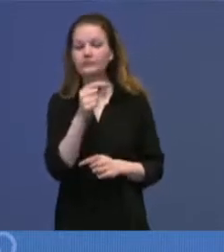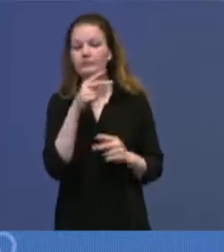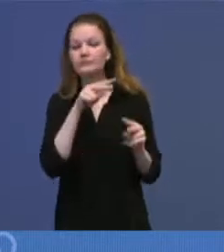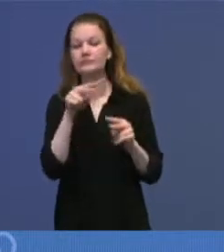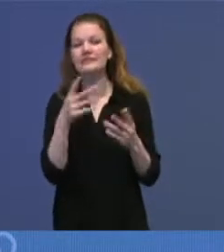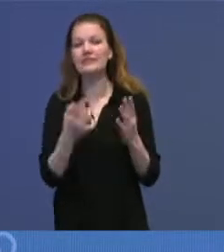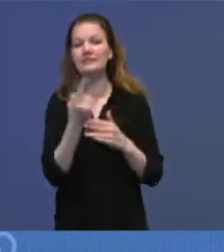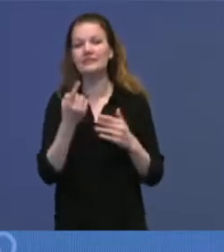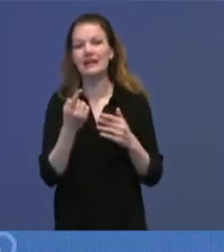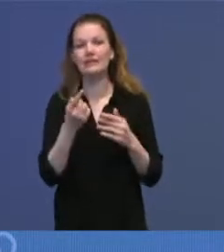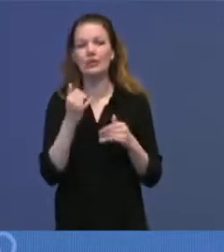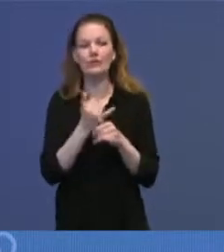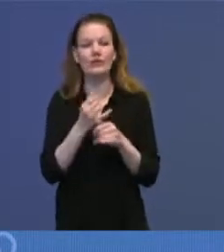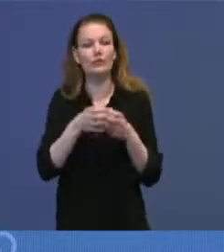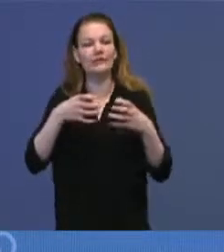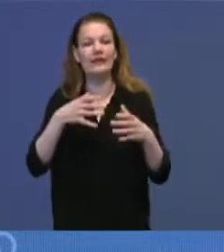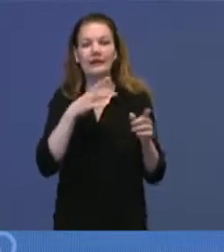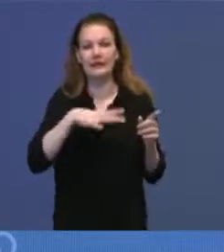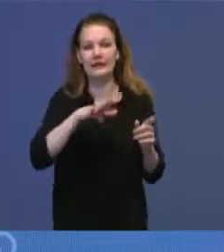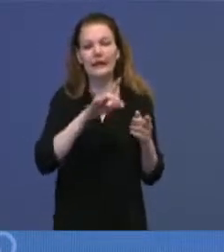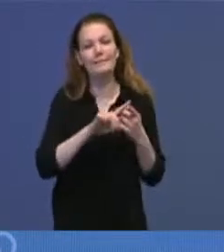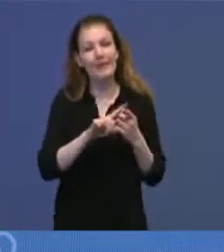Men alt tyder på at